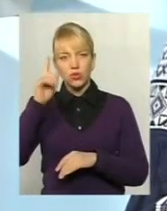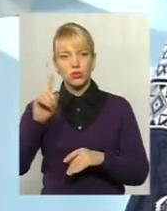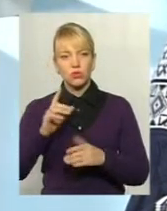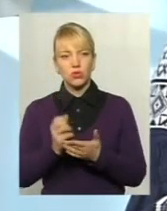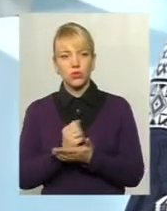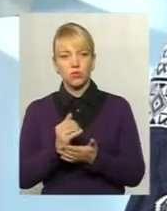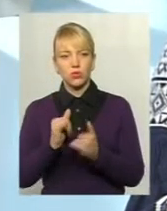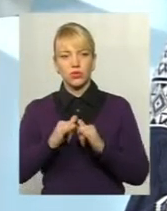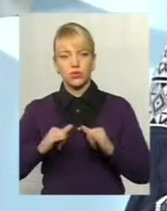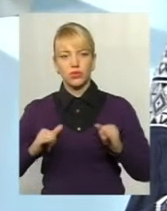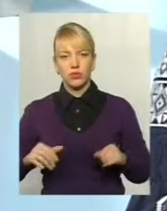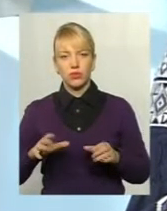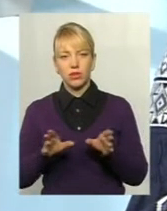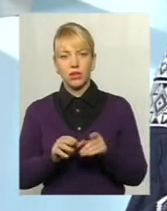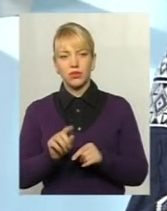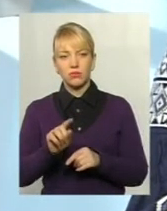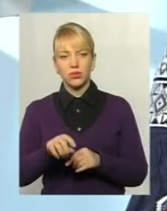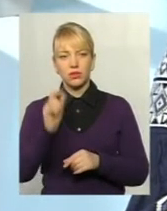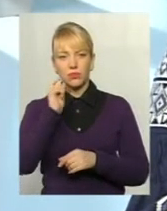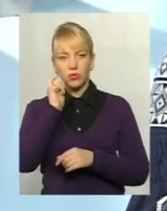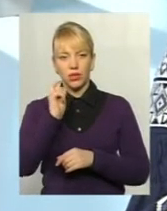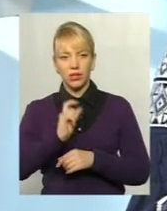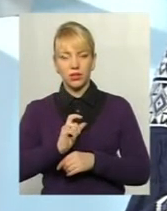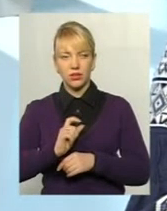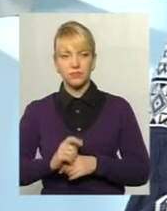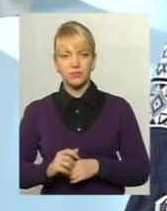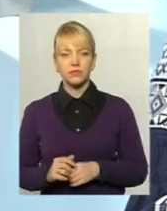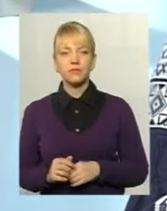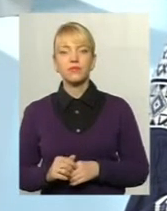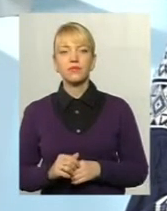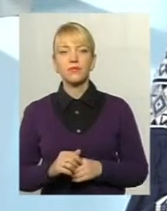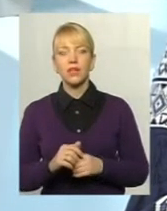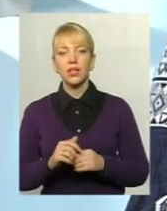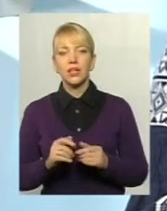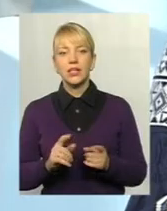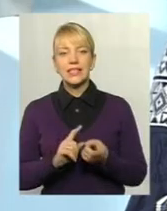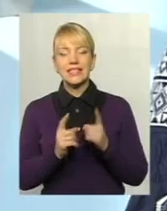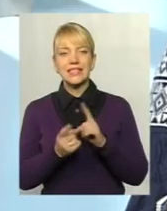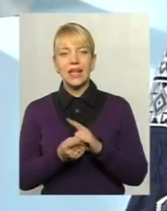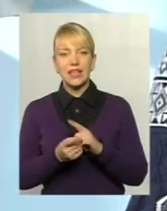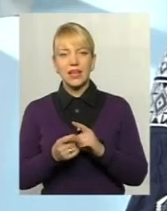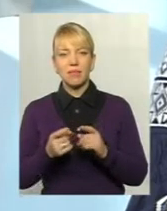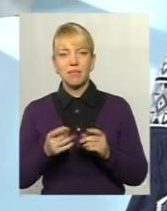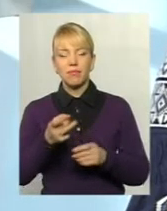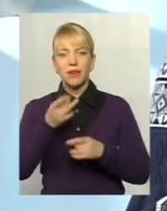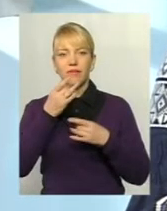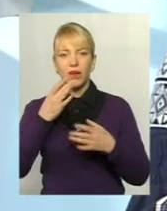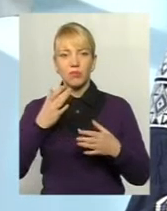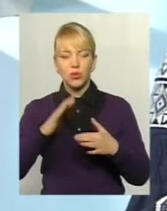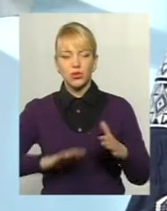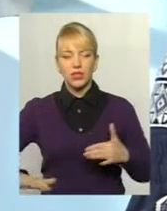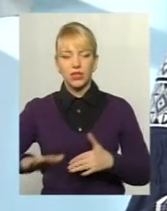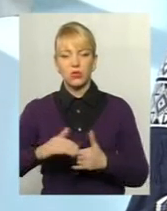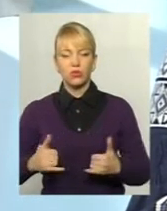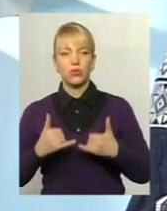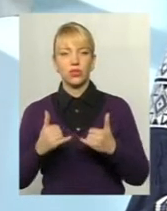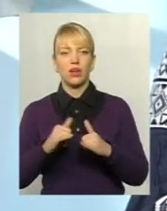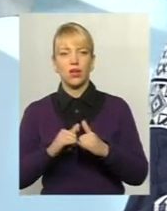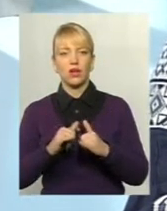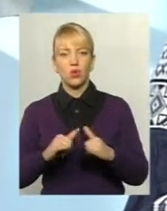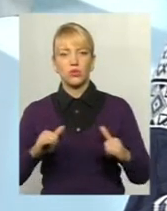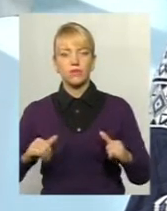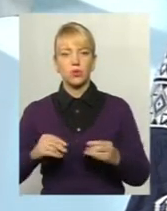і розвиток. Разом з тим Україна дедалі більше стає привабливою територією для розвитку